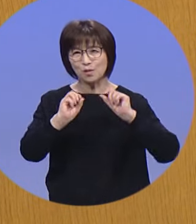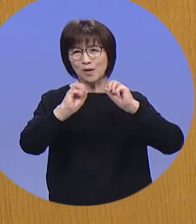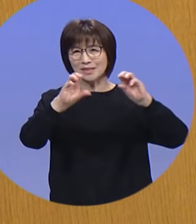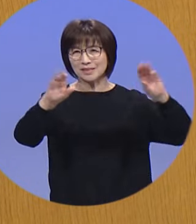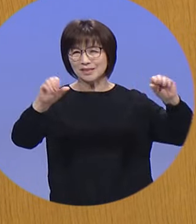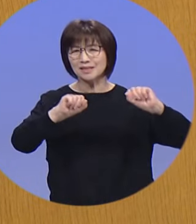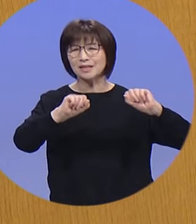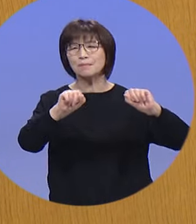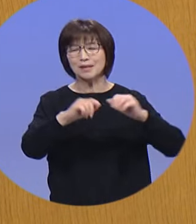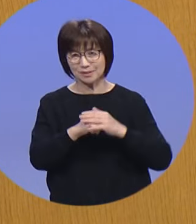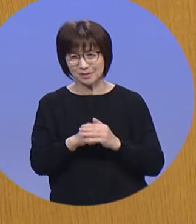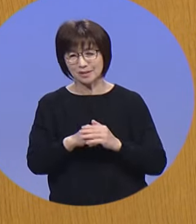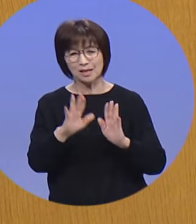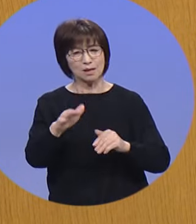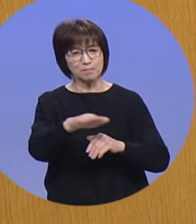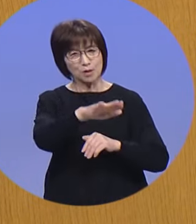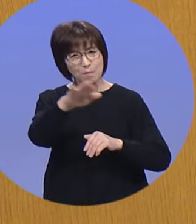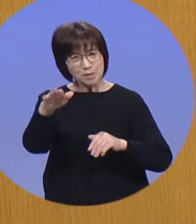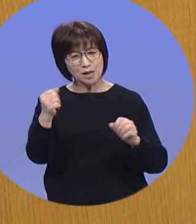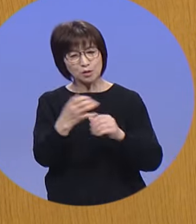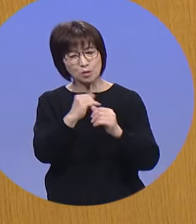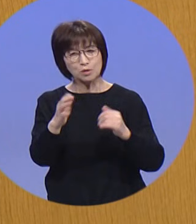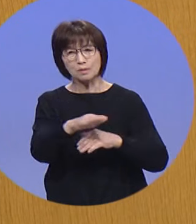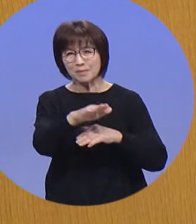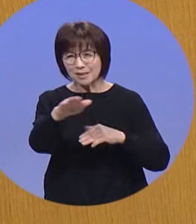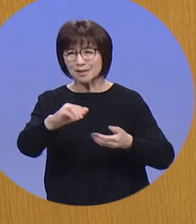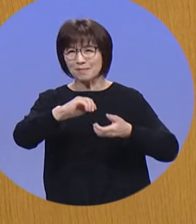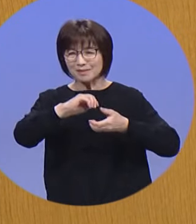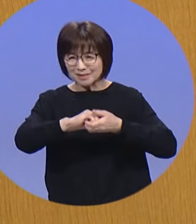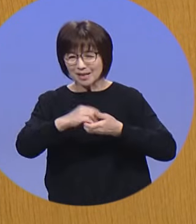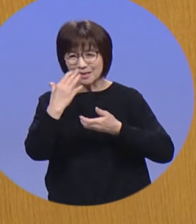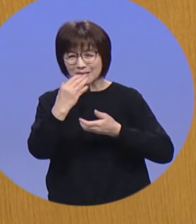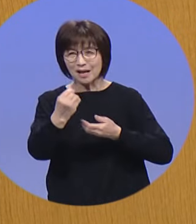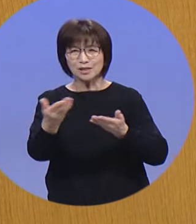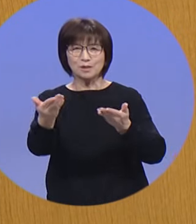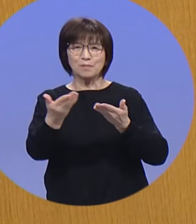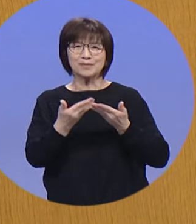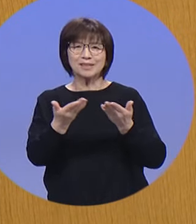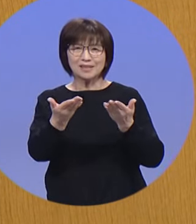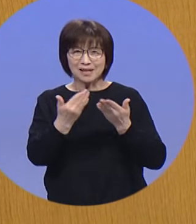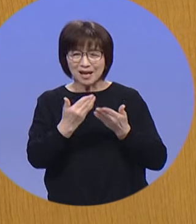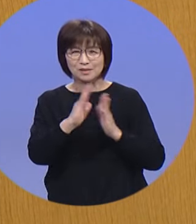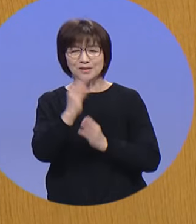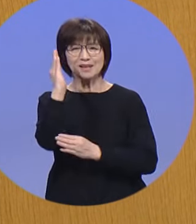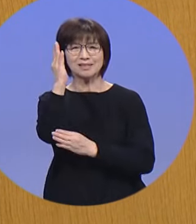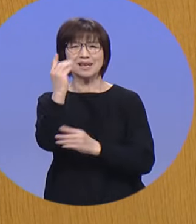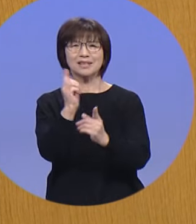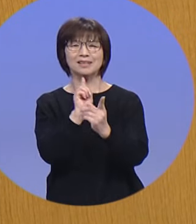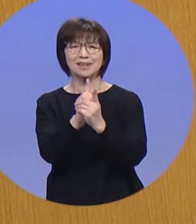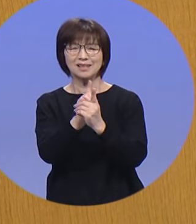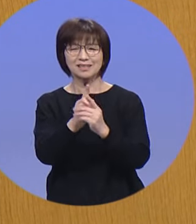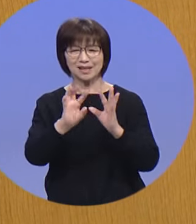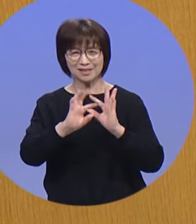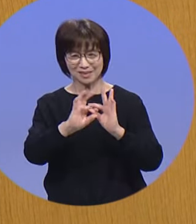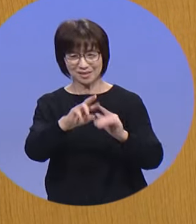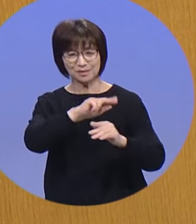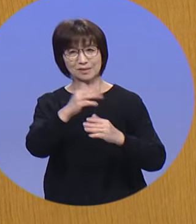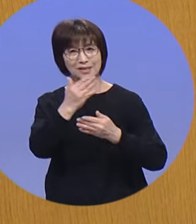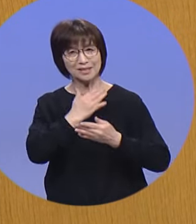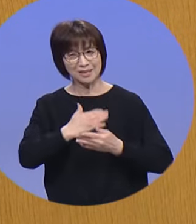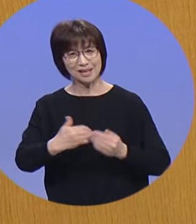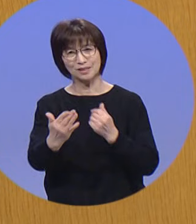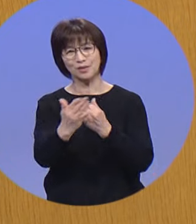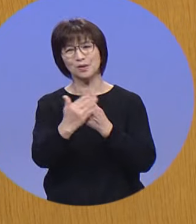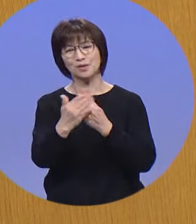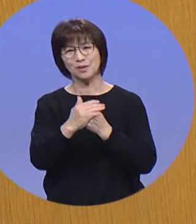ります。県民の皆様、事業者の皆様にはぜひ関心をお寄せいただき、県政に対して引き続きご理解とご協